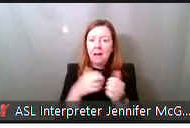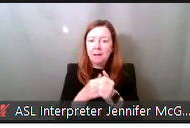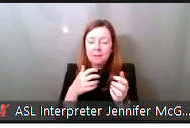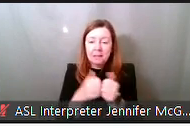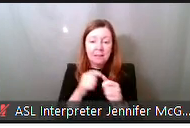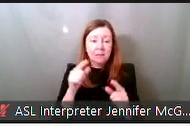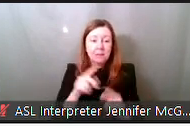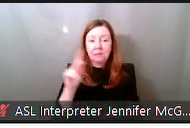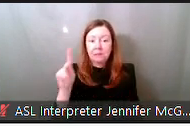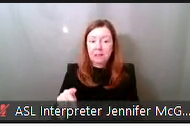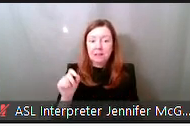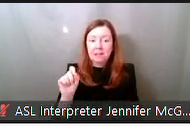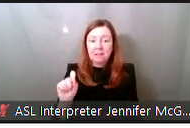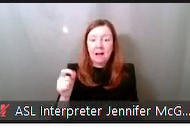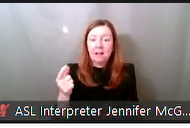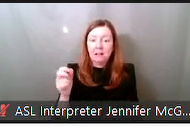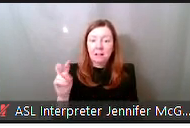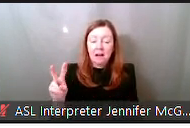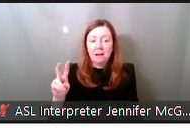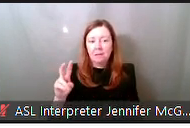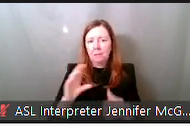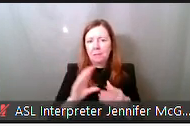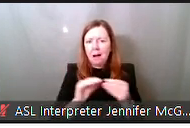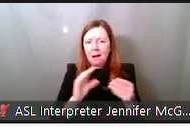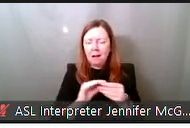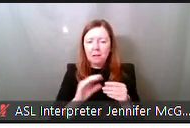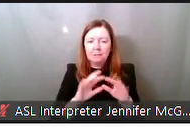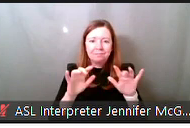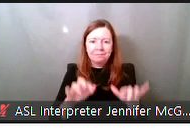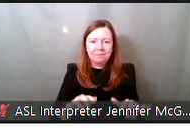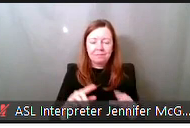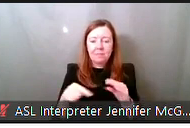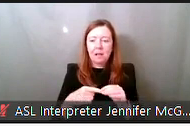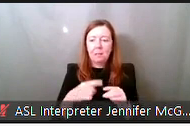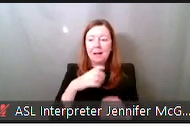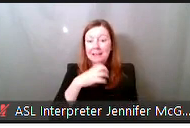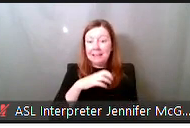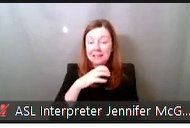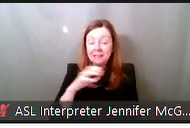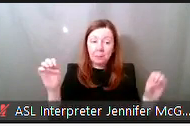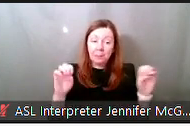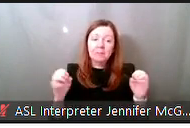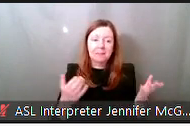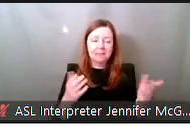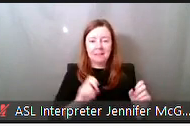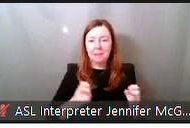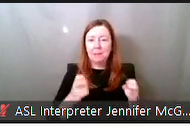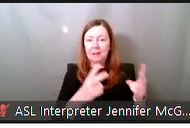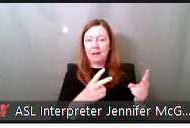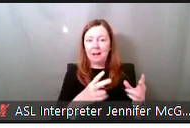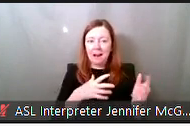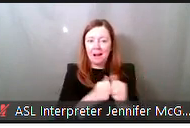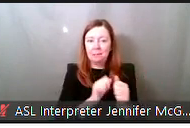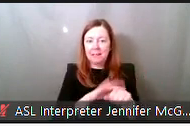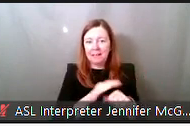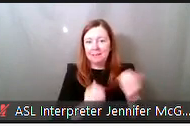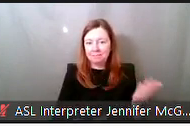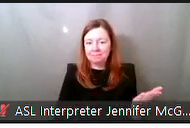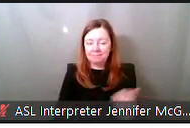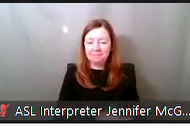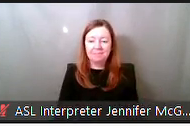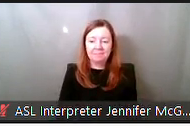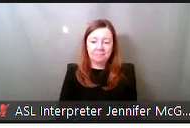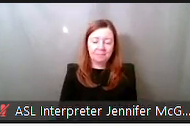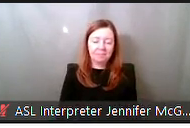进斜杠 heat，H-E-A-T。那无论在这个网站上面有任何情况下呢，会有更新的内